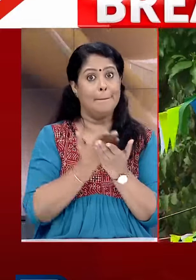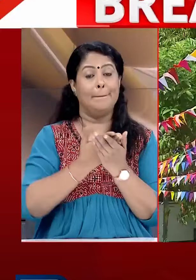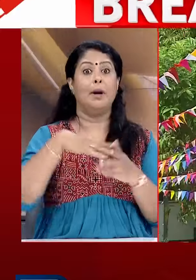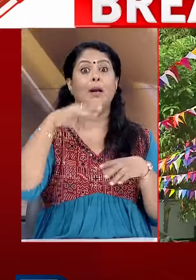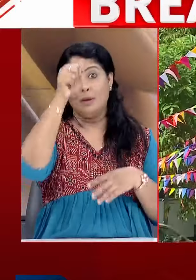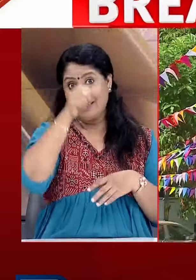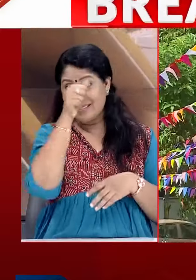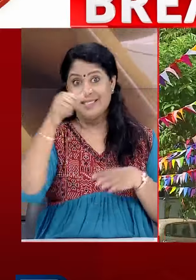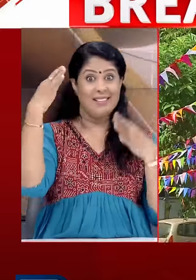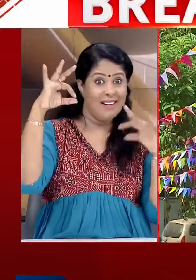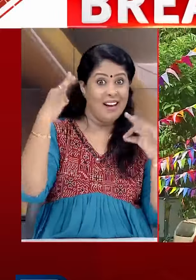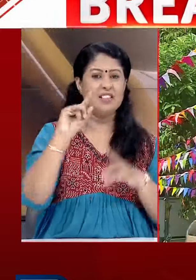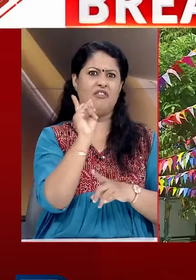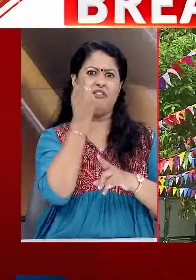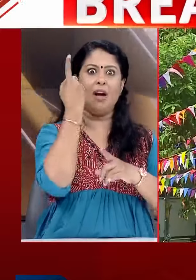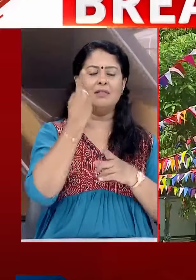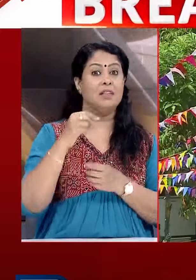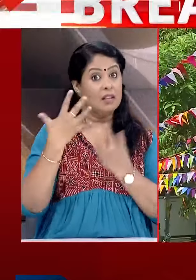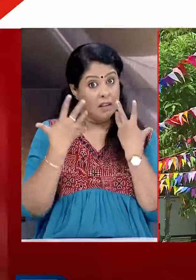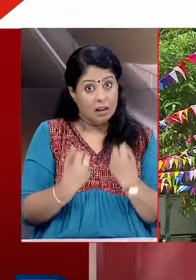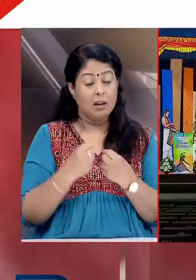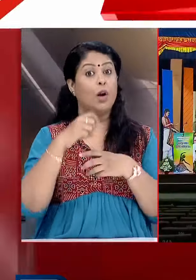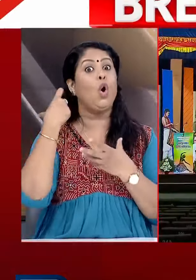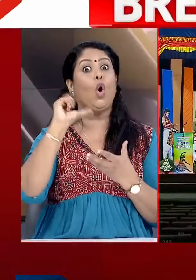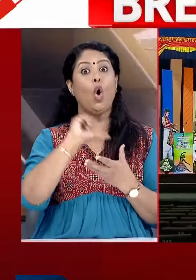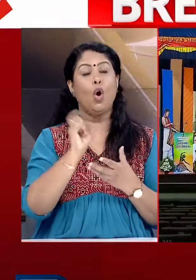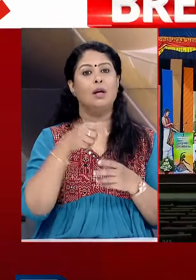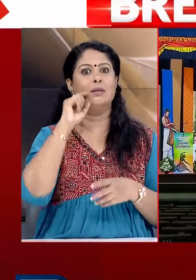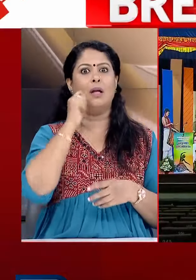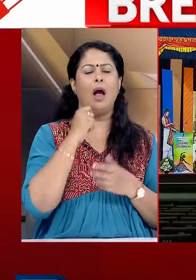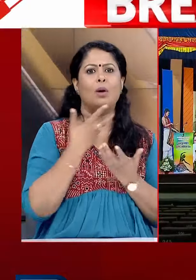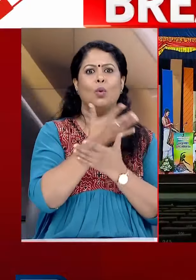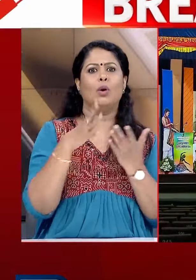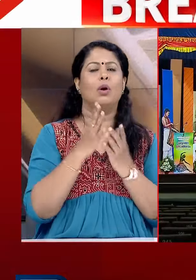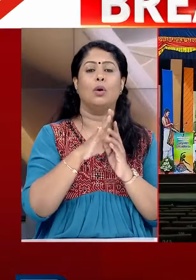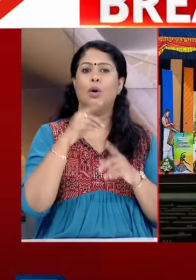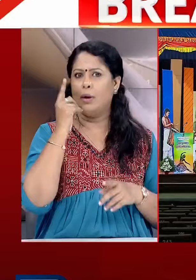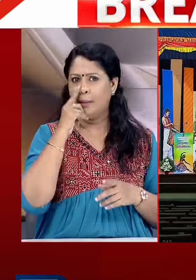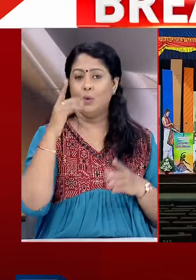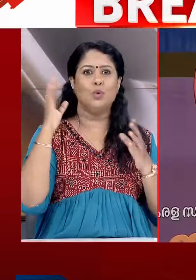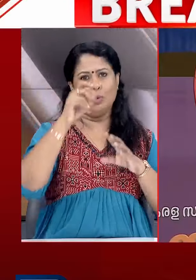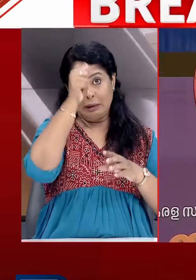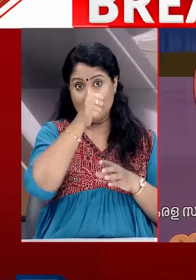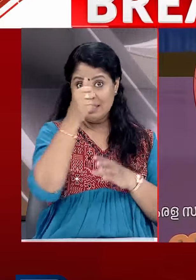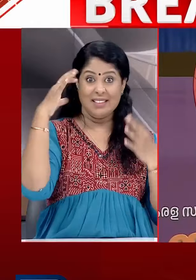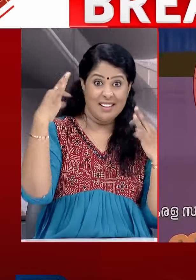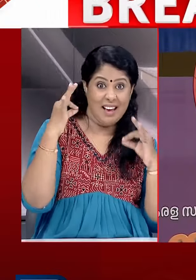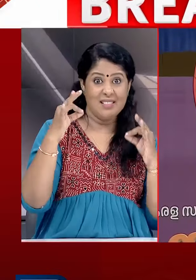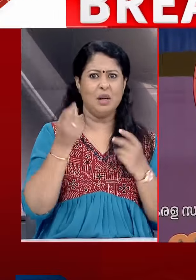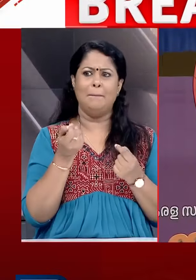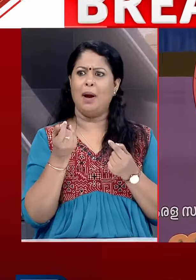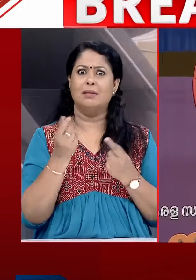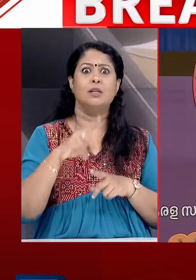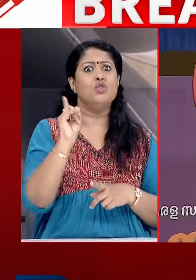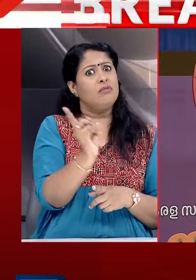മത്സരത്തിൽ ഒന്നാം സ്ഥാനം ലഭിച്ച കോളേജിലെ ആ കുട്ടികളുടെ ഭാഗത്ത് നിന്ന് പല, അതായത് ഈ മാർഗംകളിയുടെ ഭാഗത്ത് നിന്ന് വീഴ്ചകളുണ്ടായി. പക്ഷേ അവർക്ക്